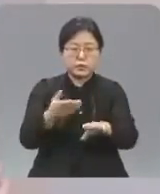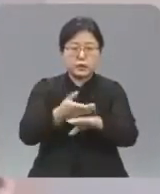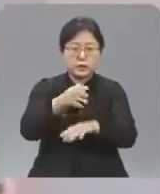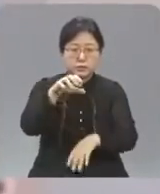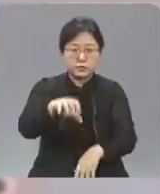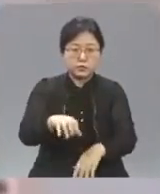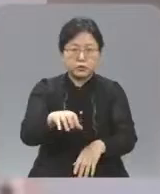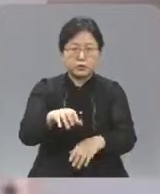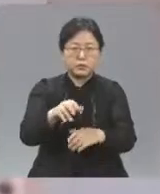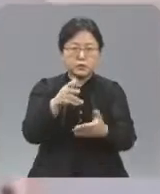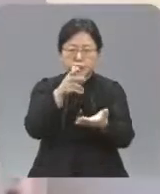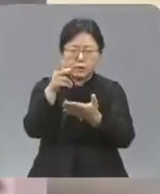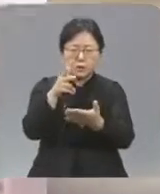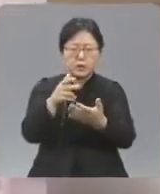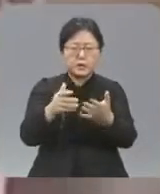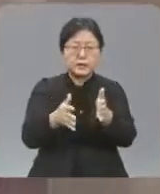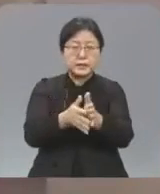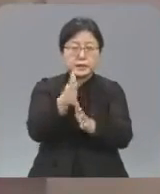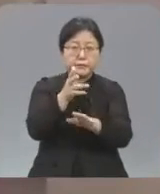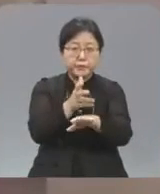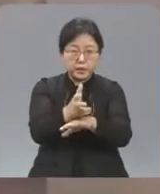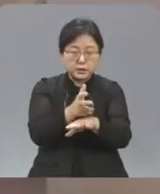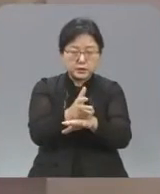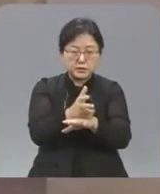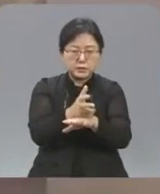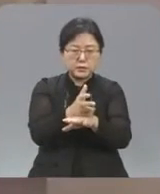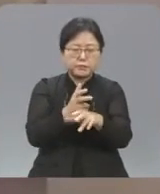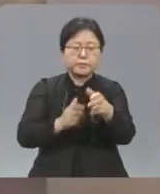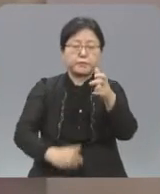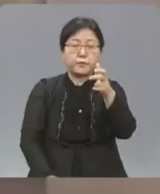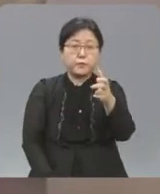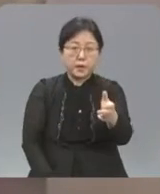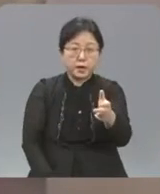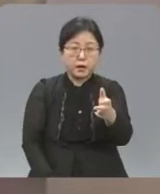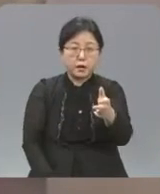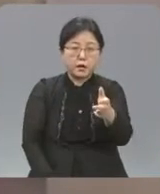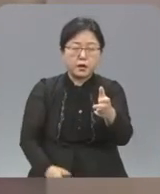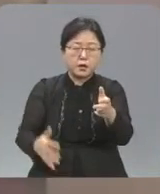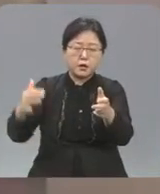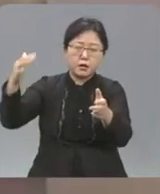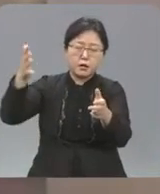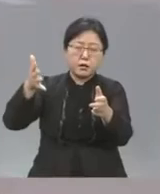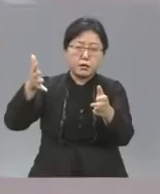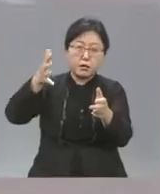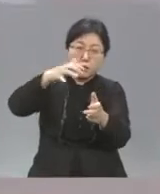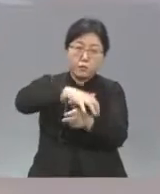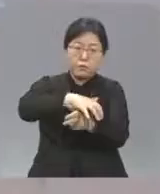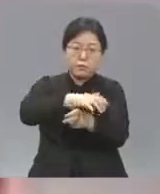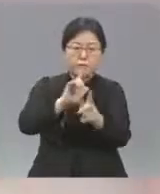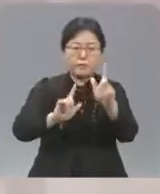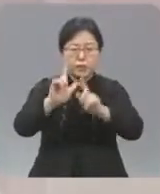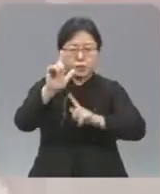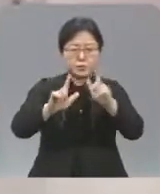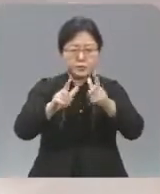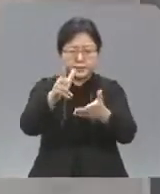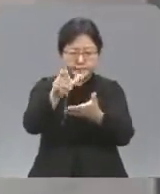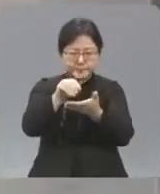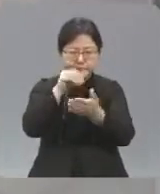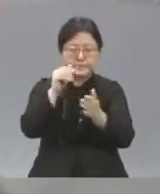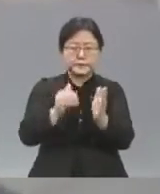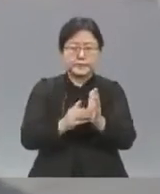곳에서 찍힌 화면엔 시내버스 한 대가 정류장에 멈춰 섰다가 무너진 건물에 깔리는 모습이